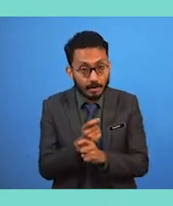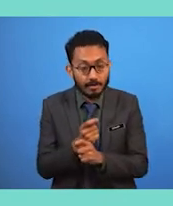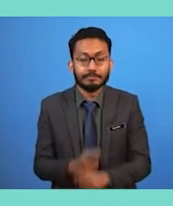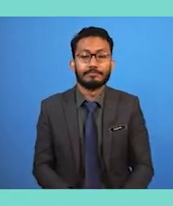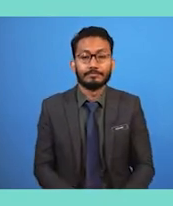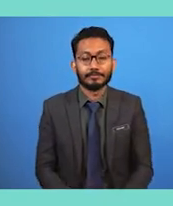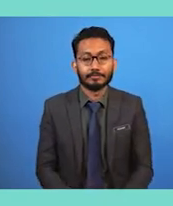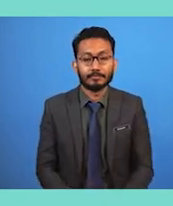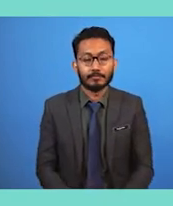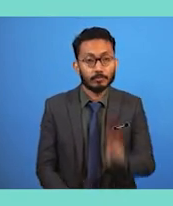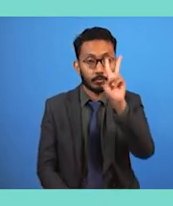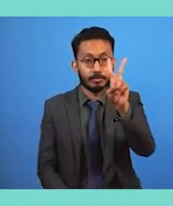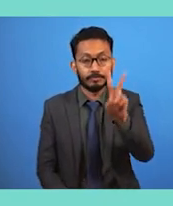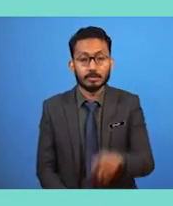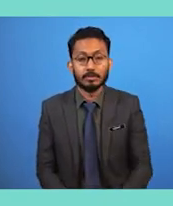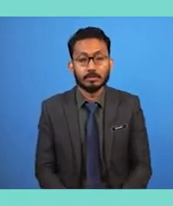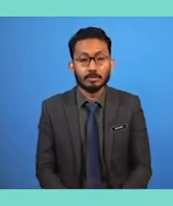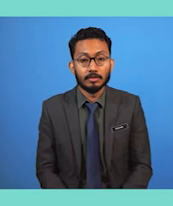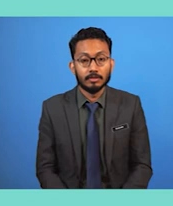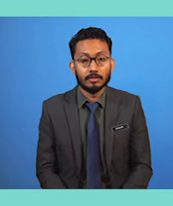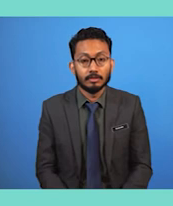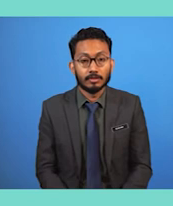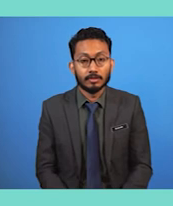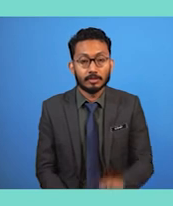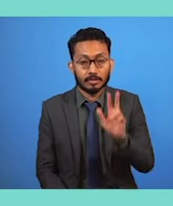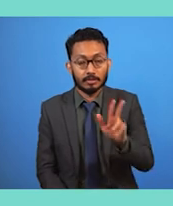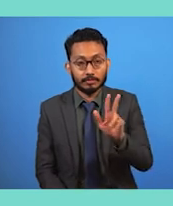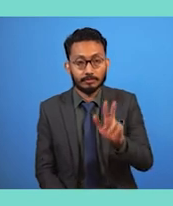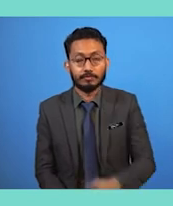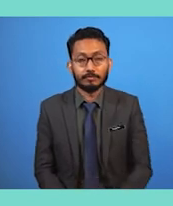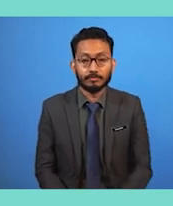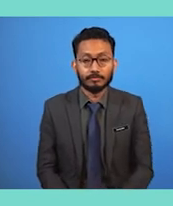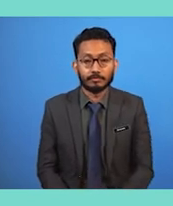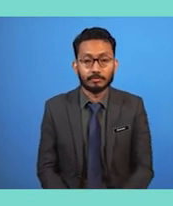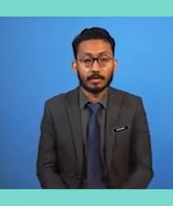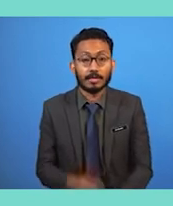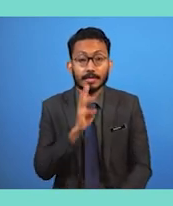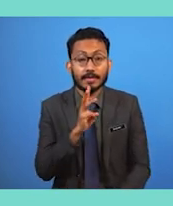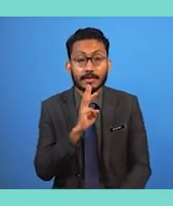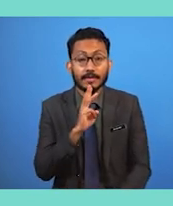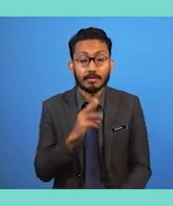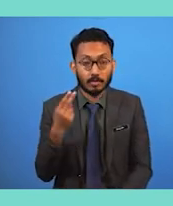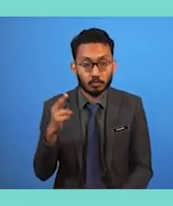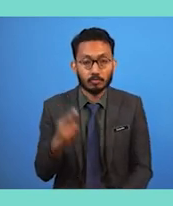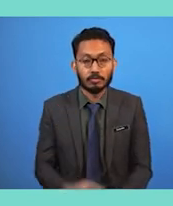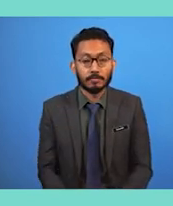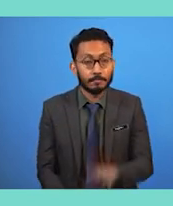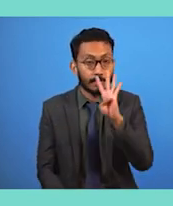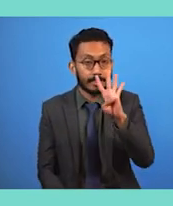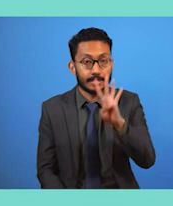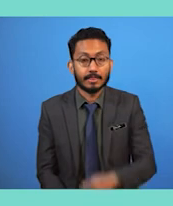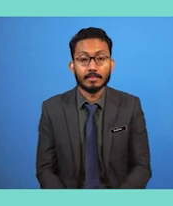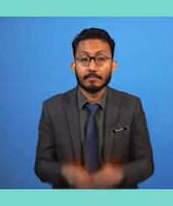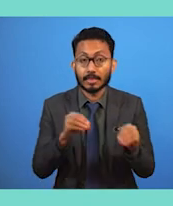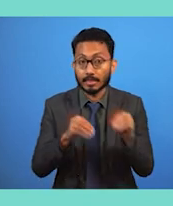penyediaan bahan dan peralatan. Ketiga, penyediaan air hijau. Keempat, pindahkan induk